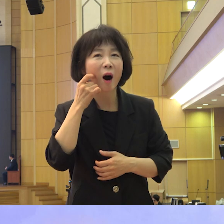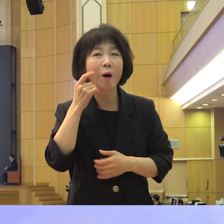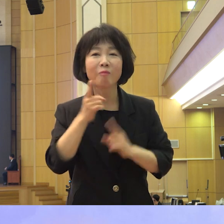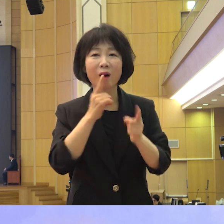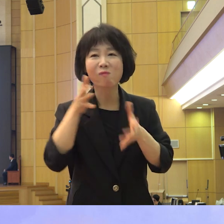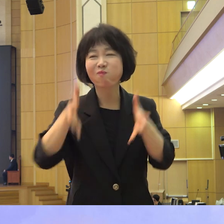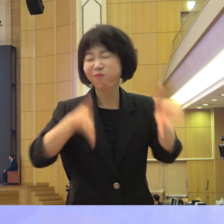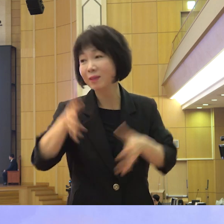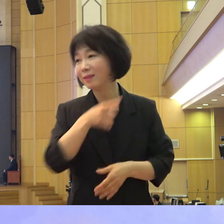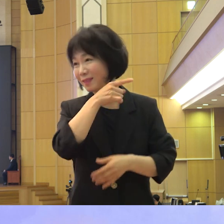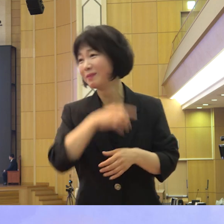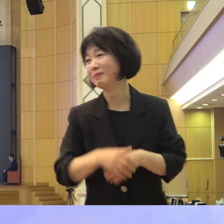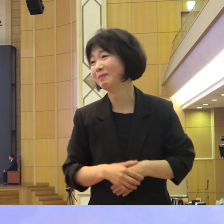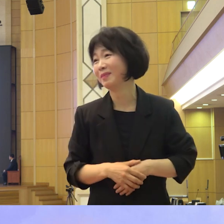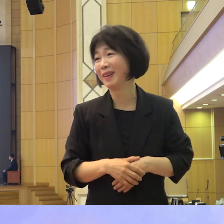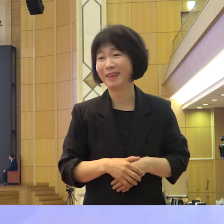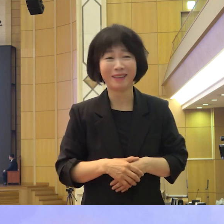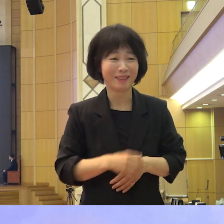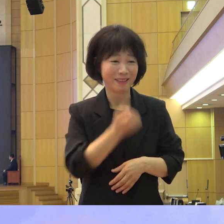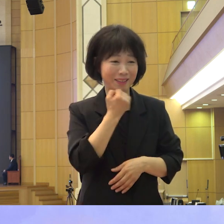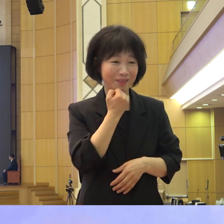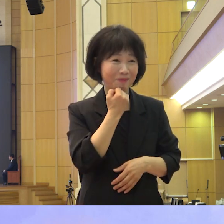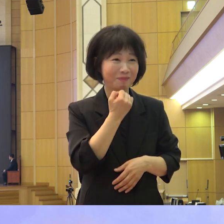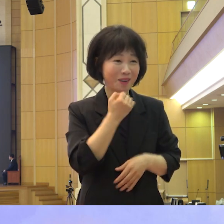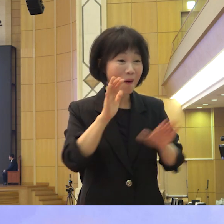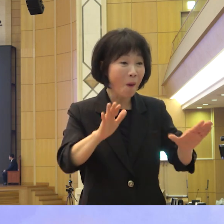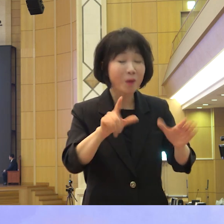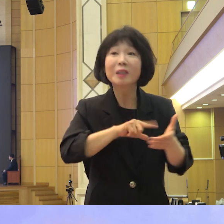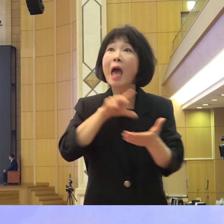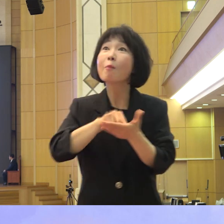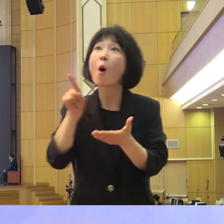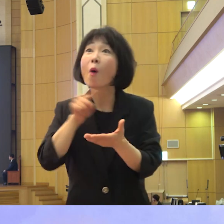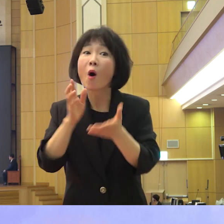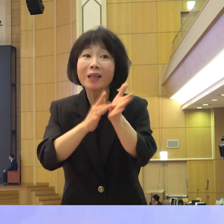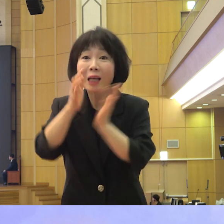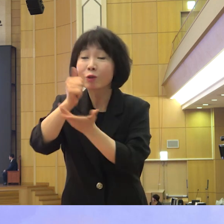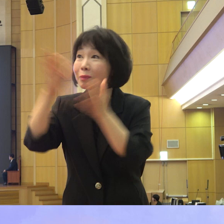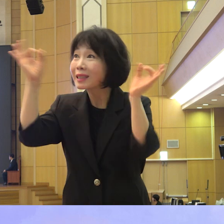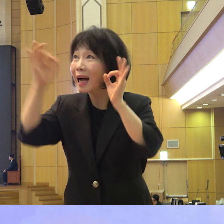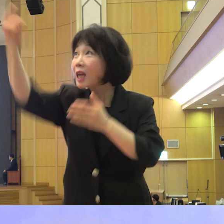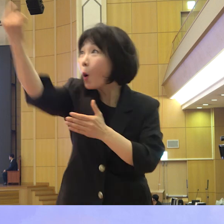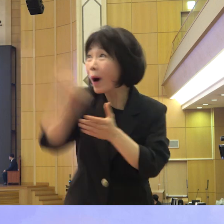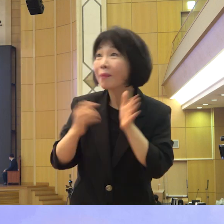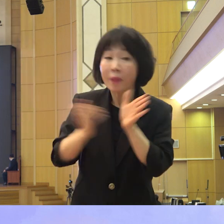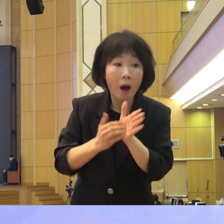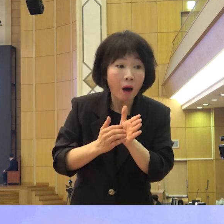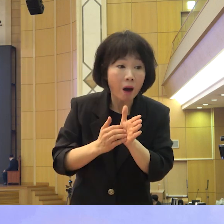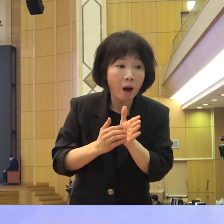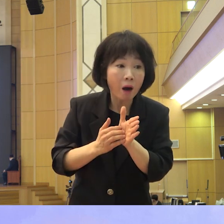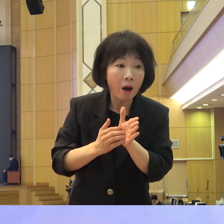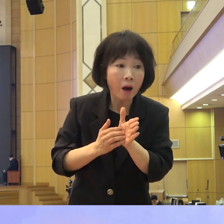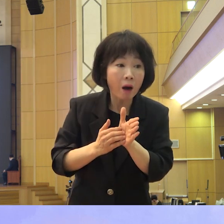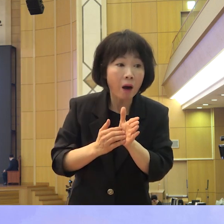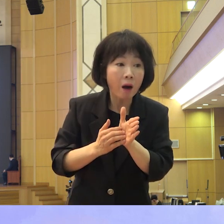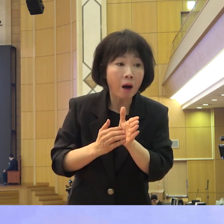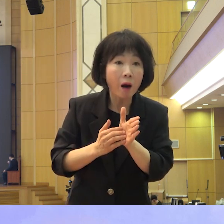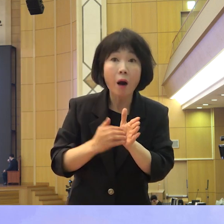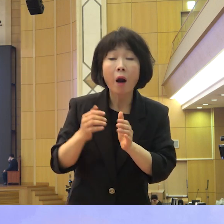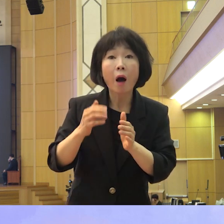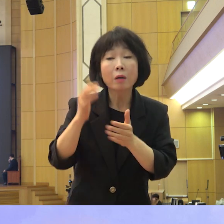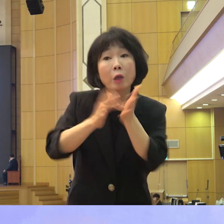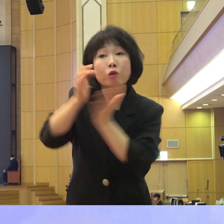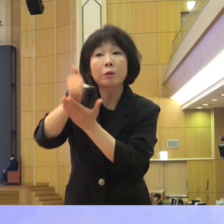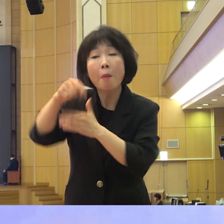못했습니다. 아멘. 자, 오늘 제목은 예수님이 찾아오셨어요. 어떻게 하면 예수님이 우리 마음에